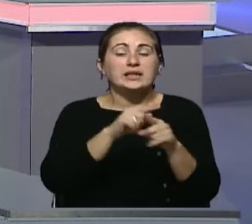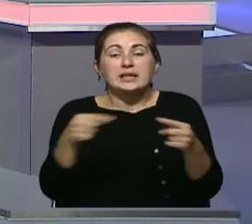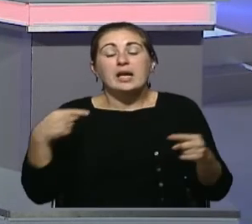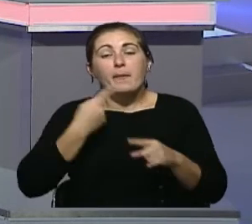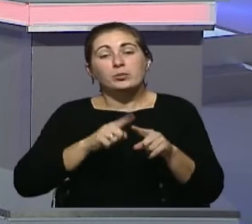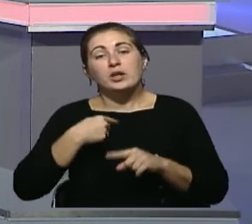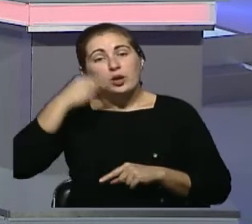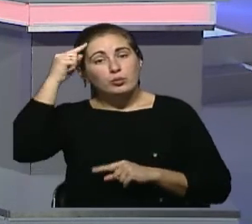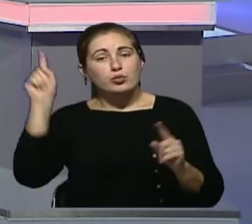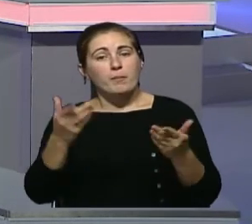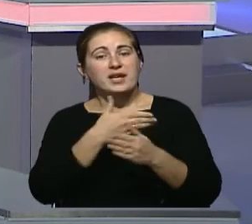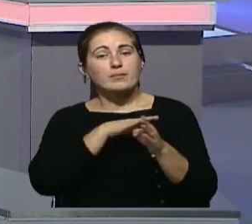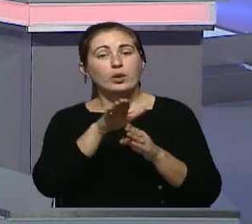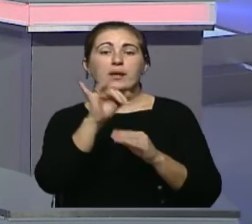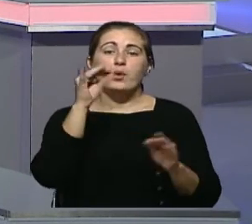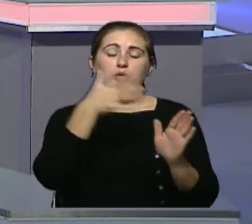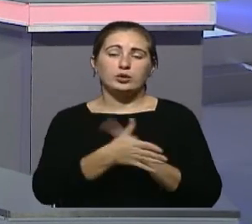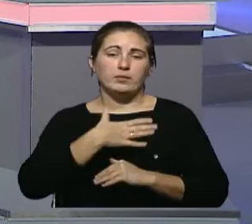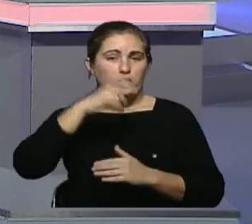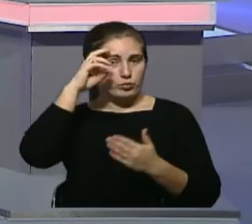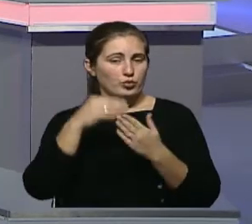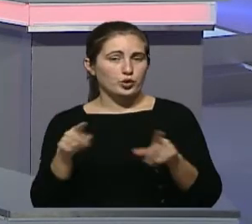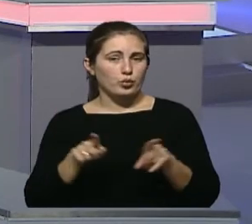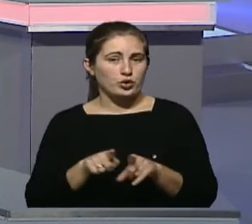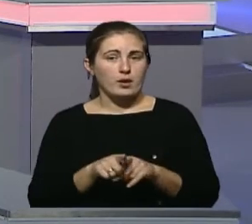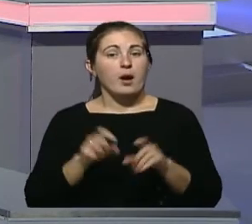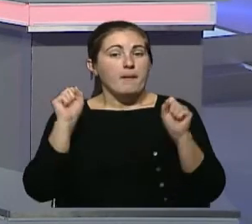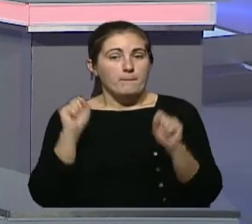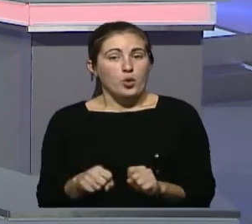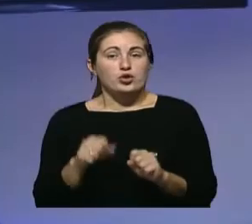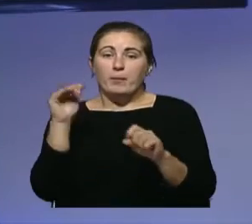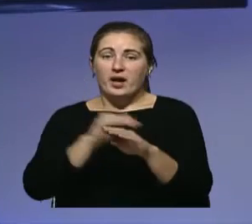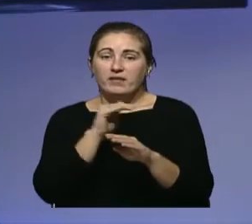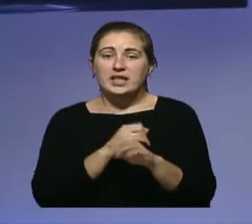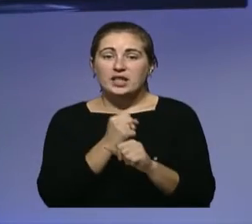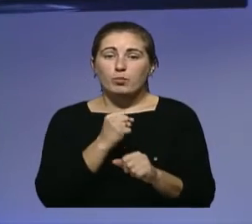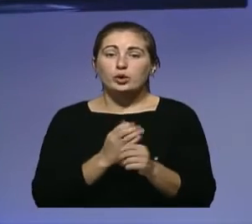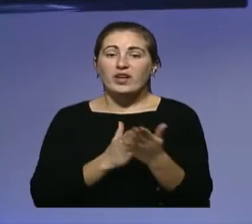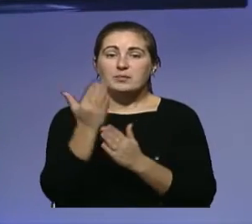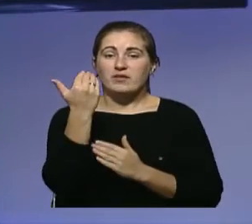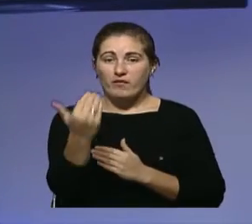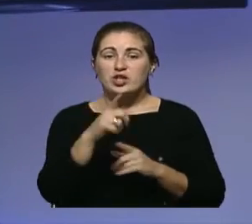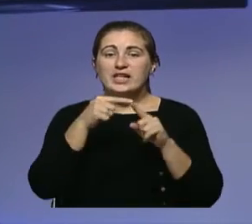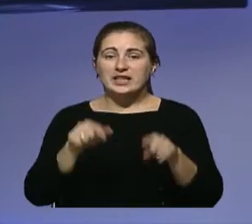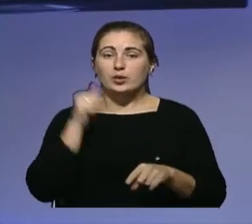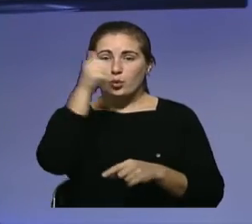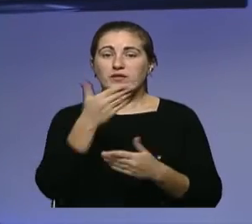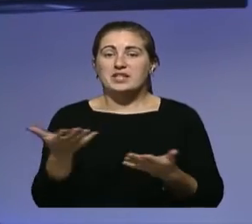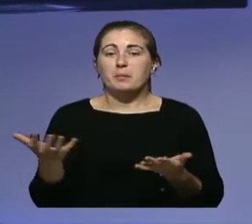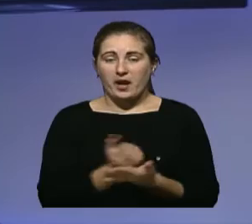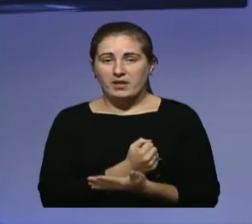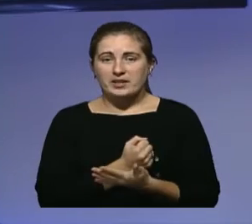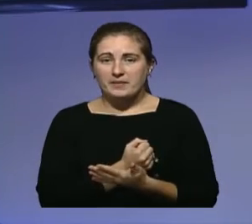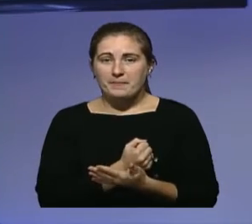думаю, что мы исполним и по расходам наш бюджет тоже. То есть можно похвалить работу ведомства вашего за этот год, вы справились.